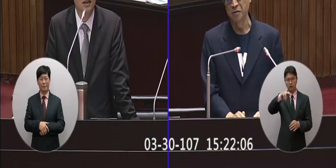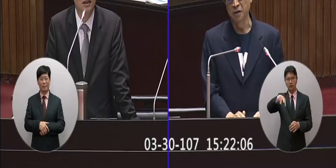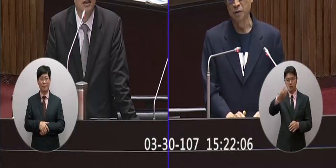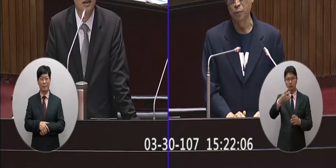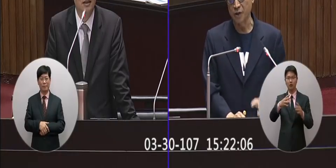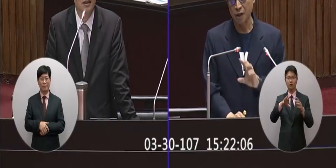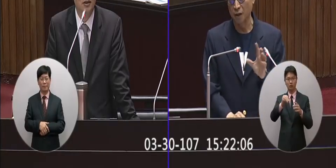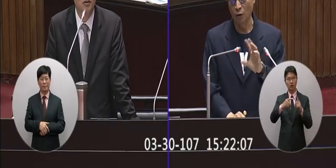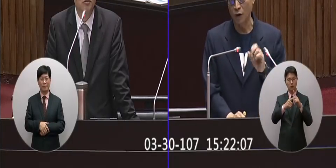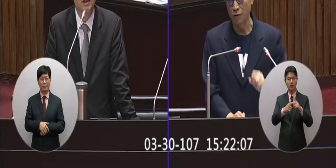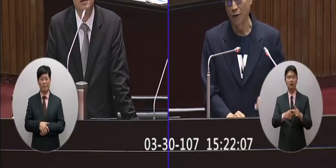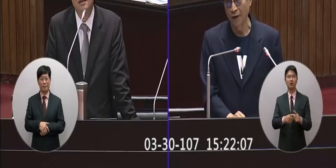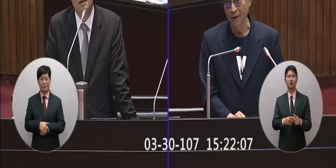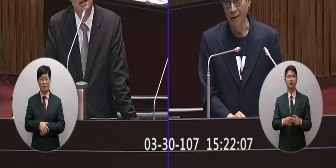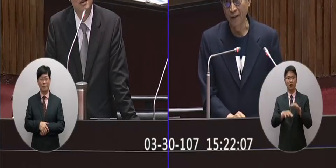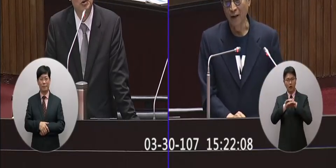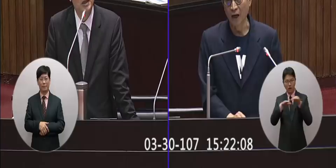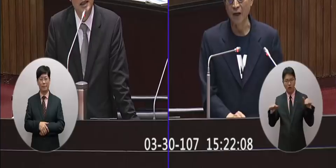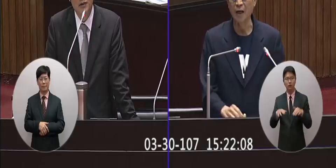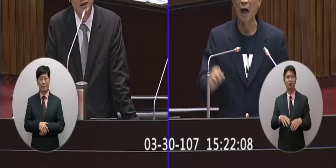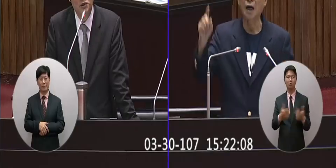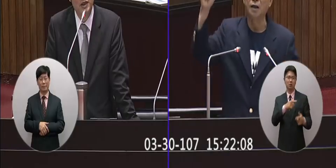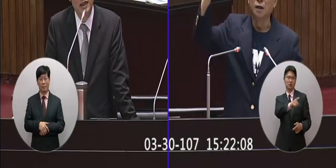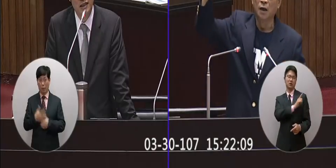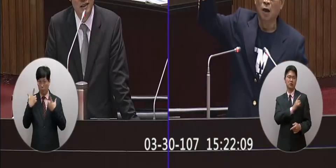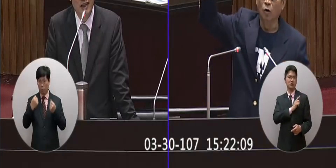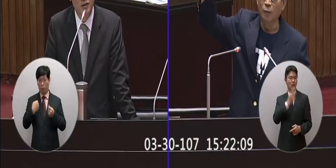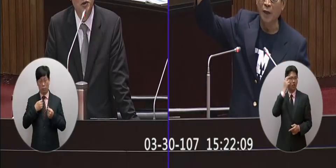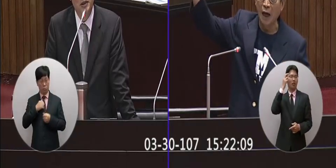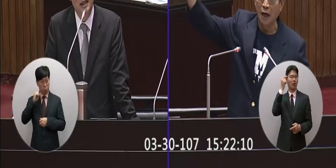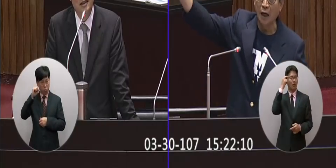高考量，不是个人话术。 主张台湾